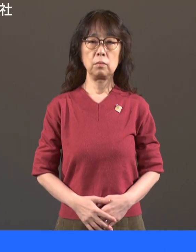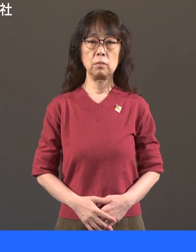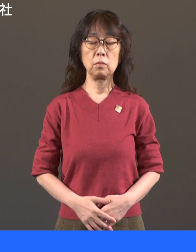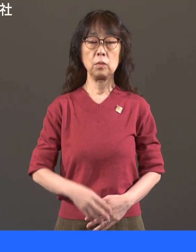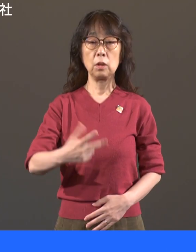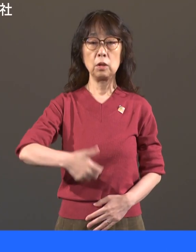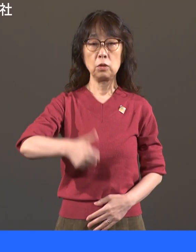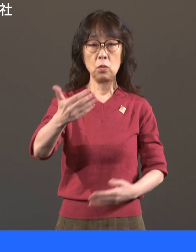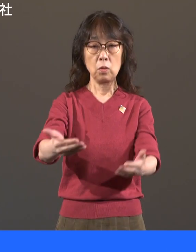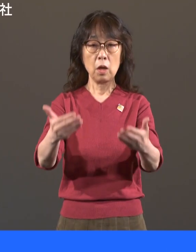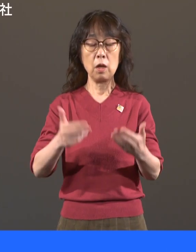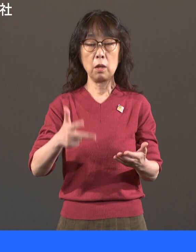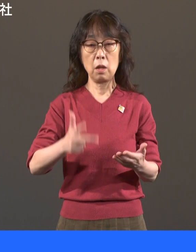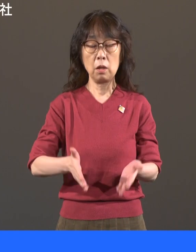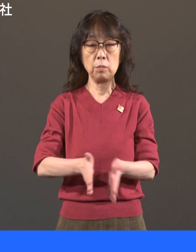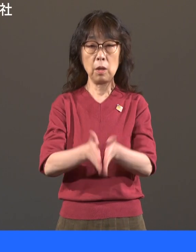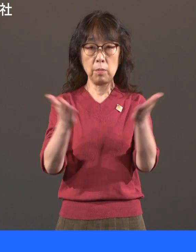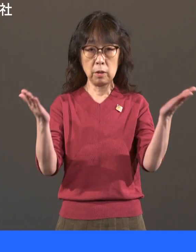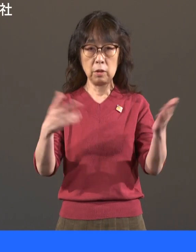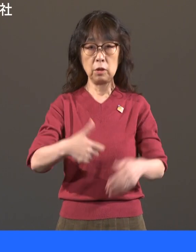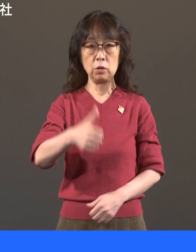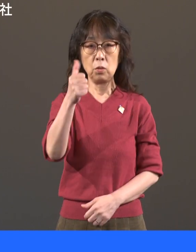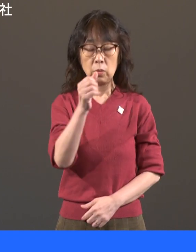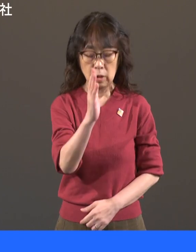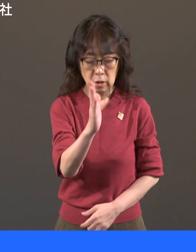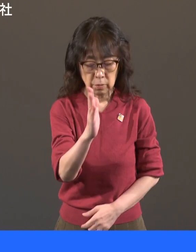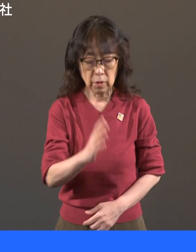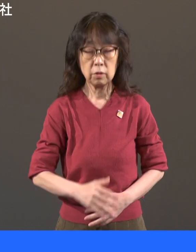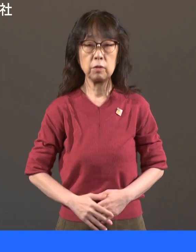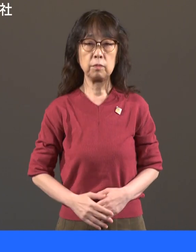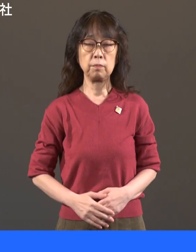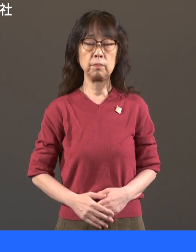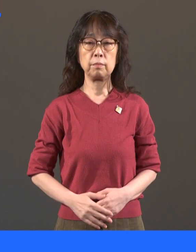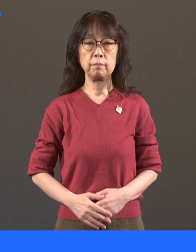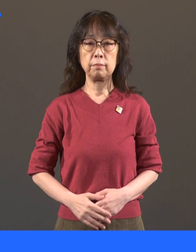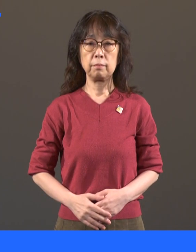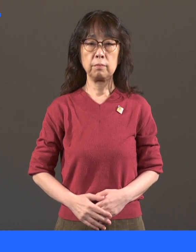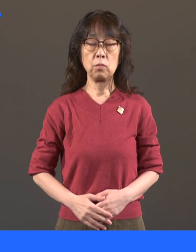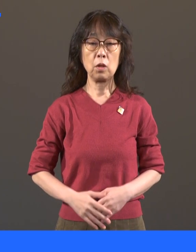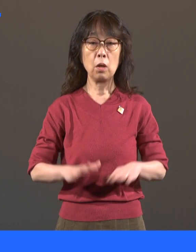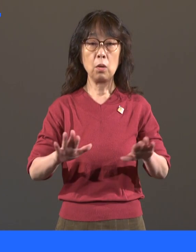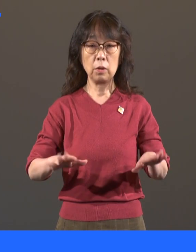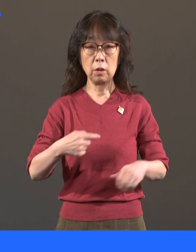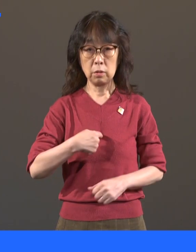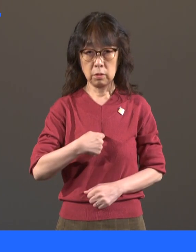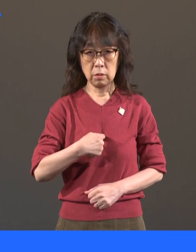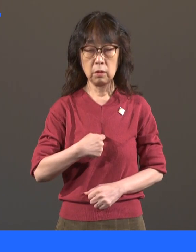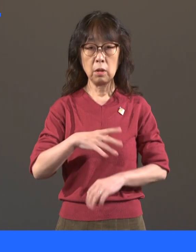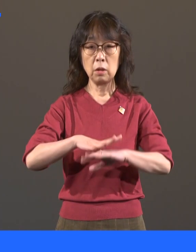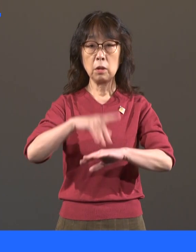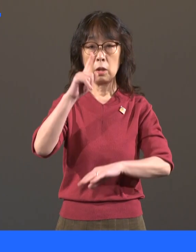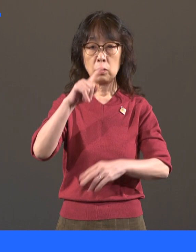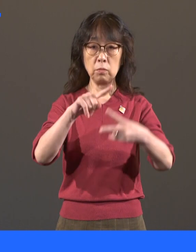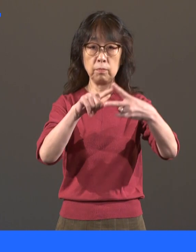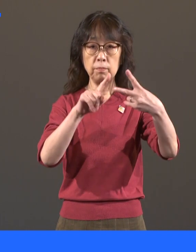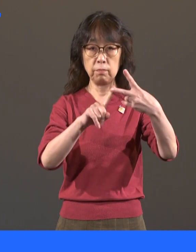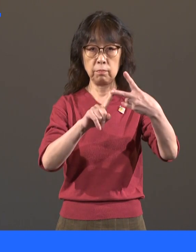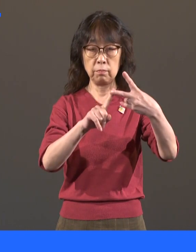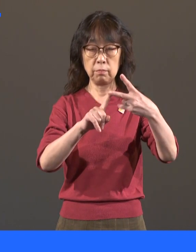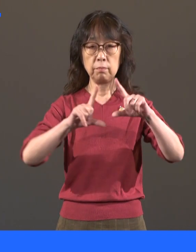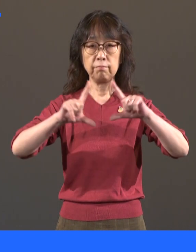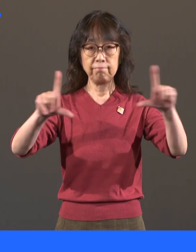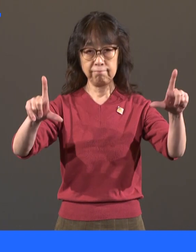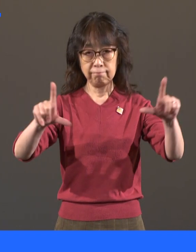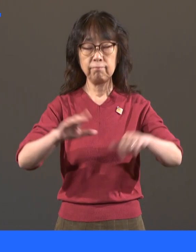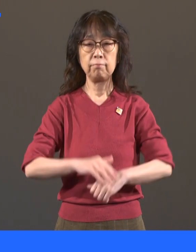これから市長の会見を始めますまず視聴からお願いいたしますはいえっと私から最初に2件お話を